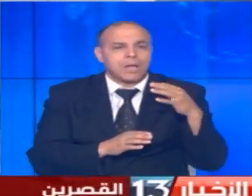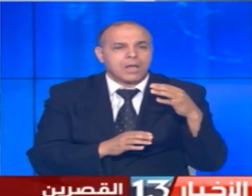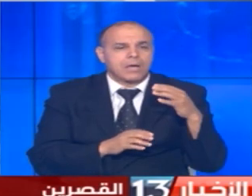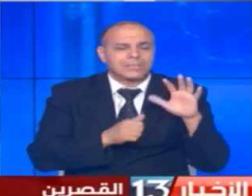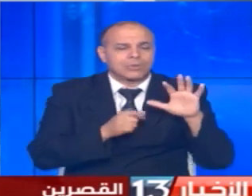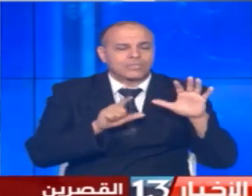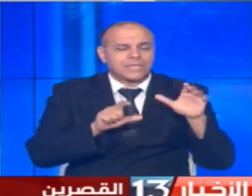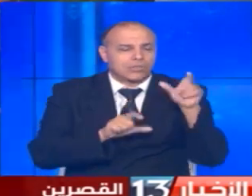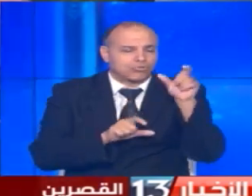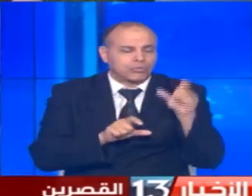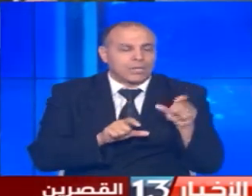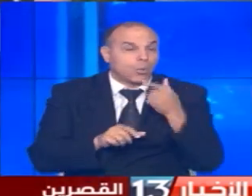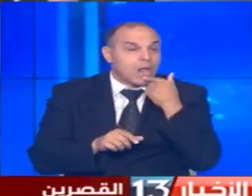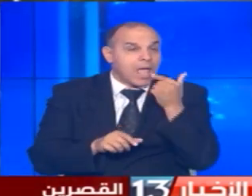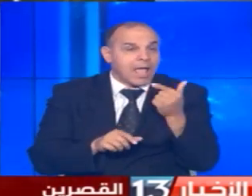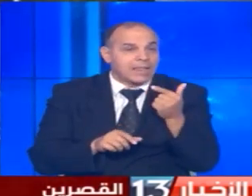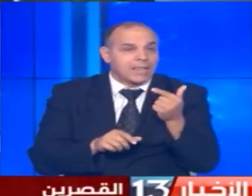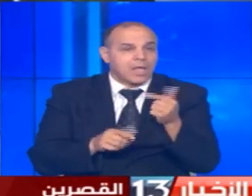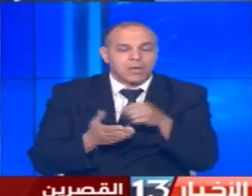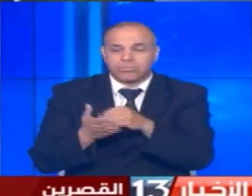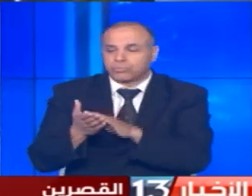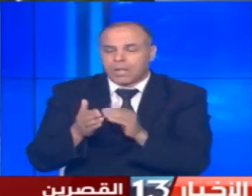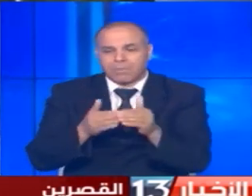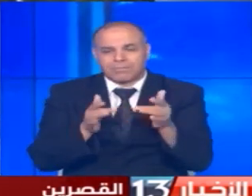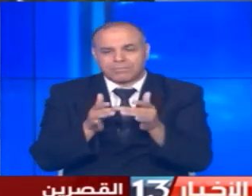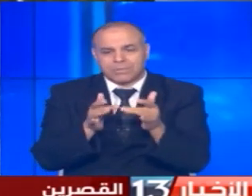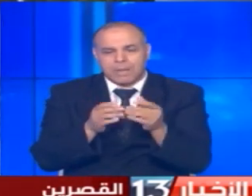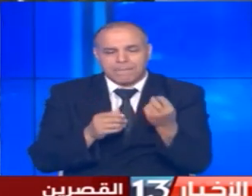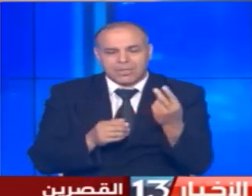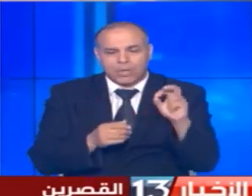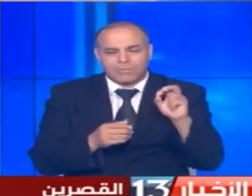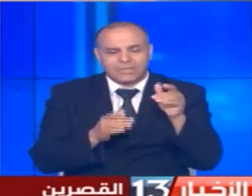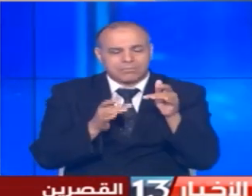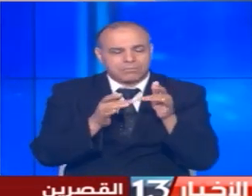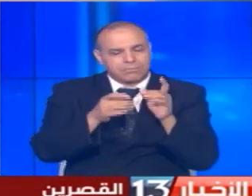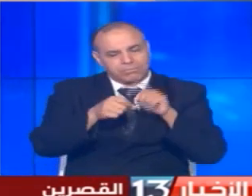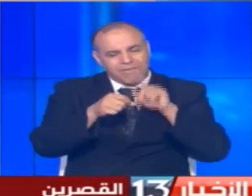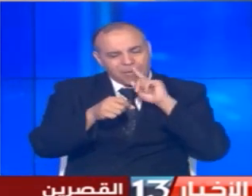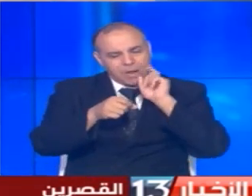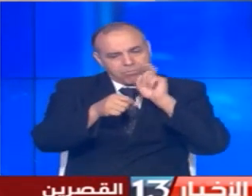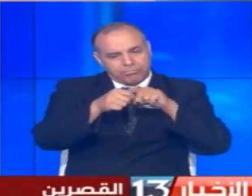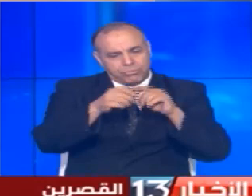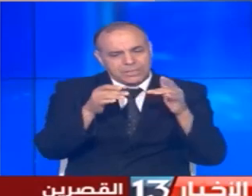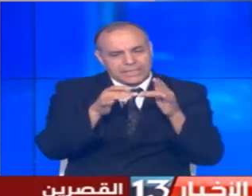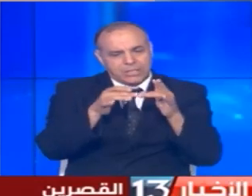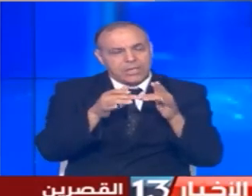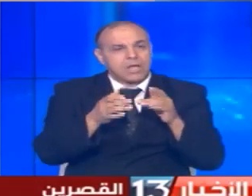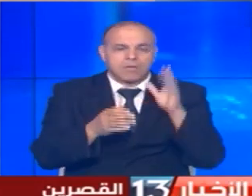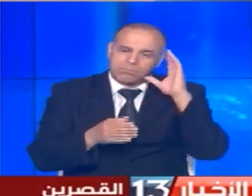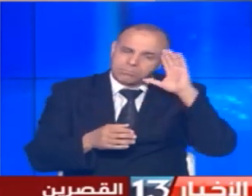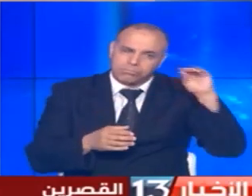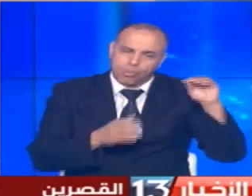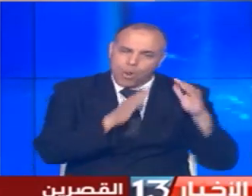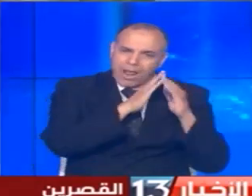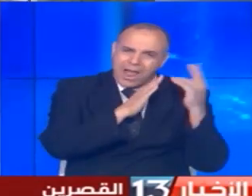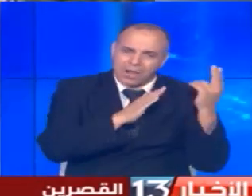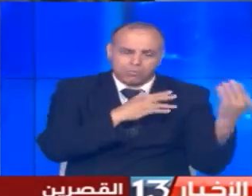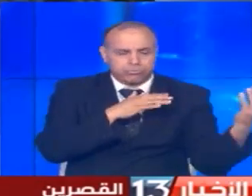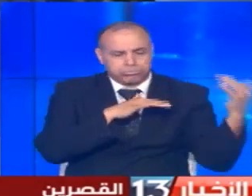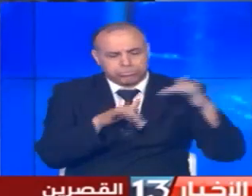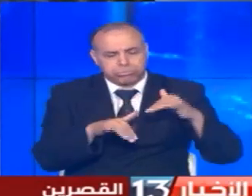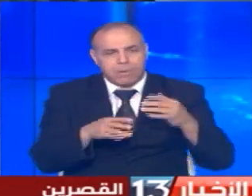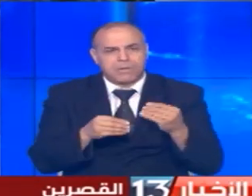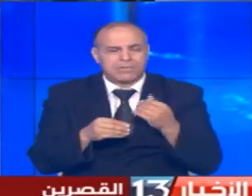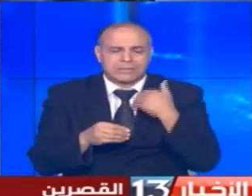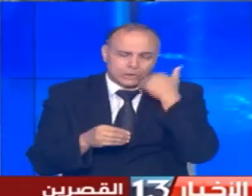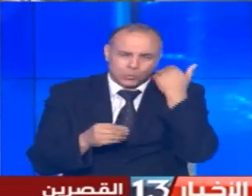596 سريرا، وسجل عن بعد 250 طالبا وطالبة بالمبيت الذي يبدو الإقبال عليه